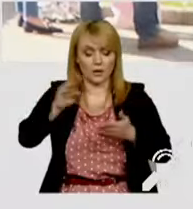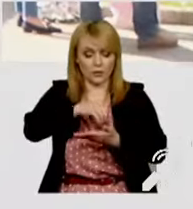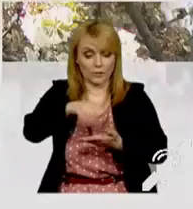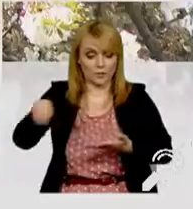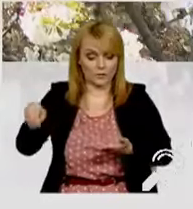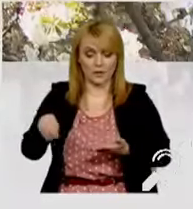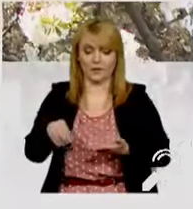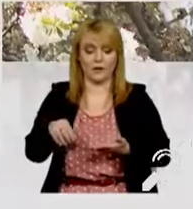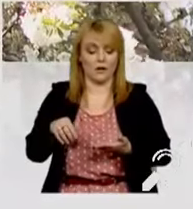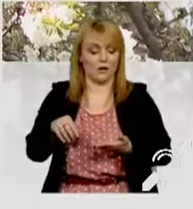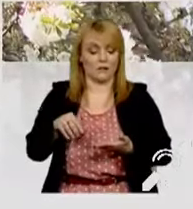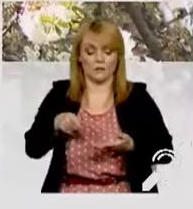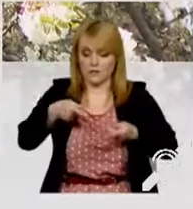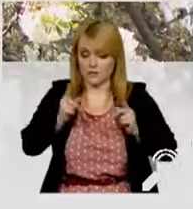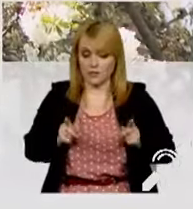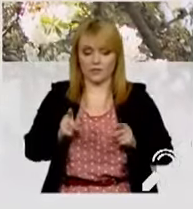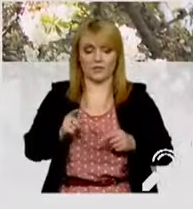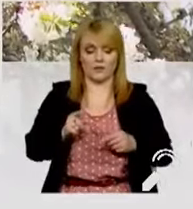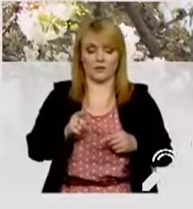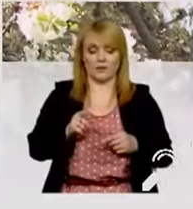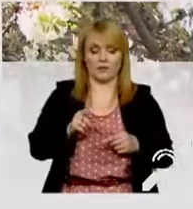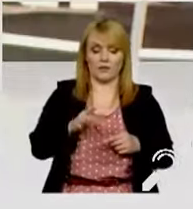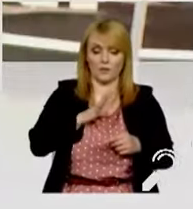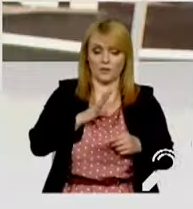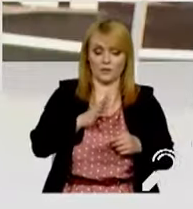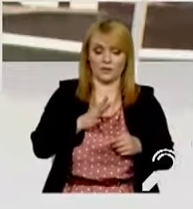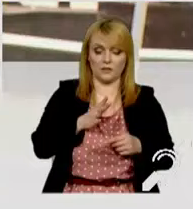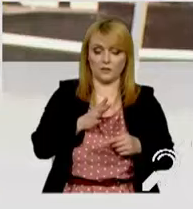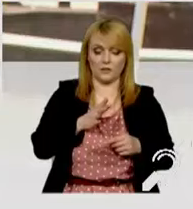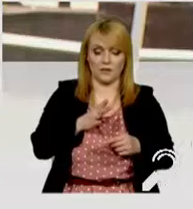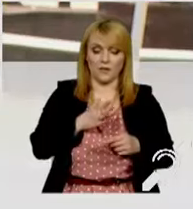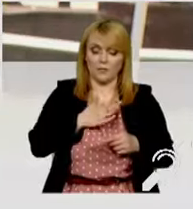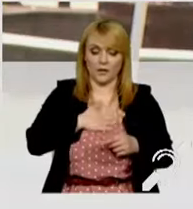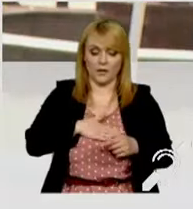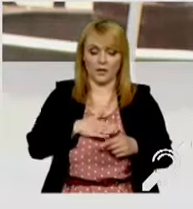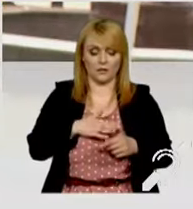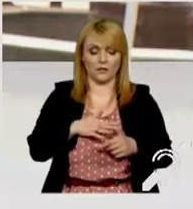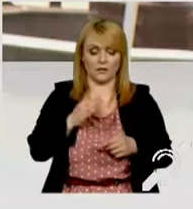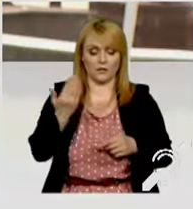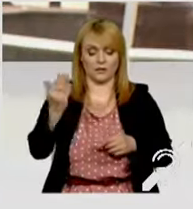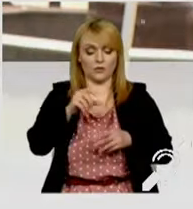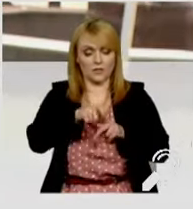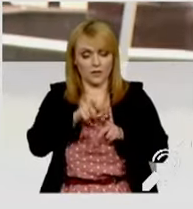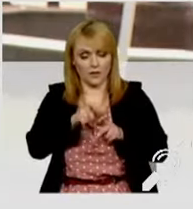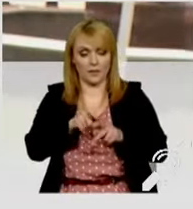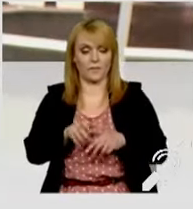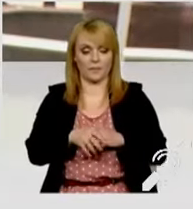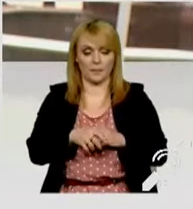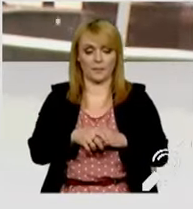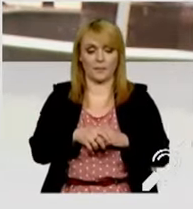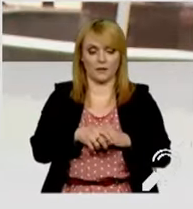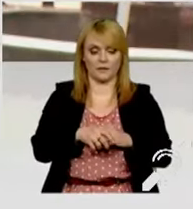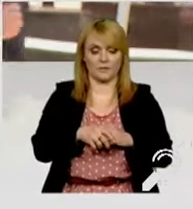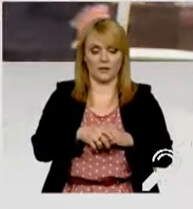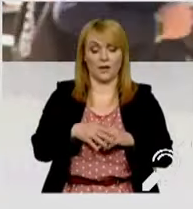fost scrise special pentru cinematografie. E o chestie de familie mai mult. Am venit să-i susțin totuși 70 de